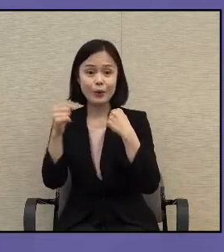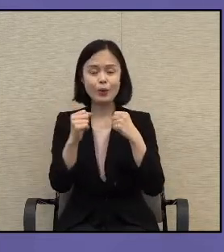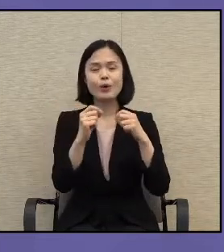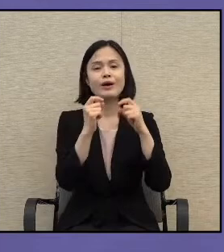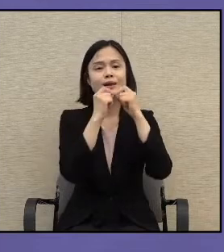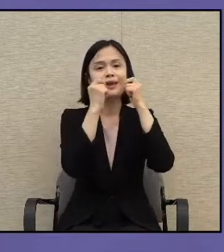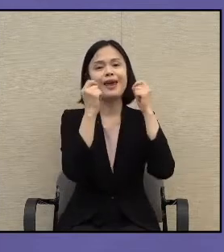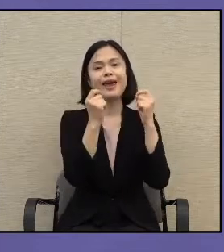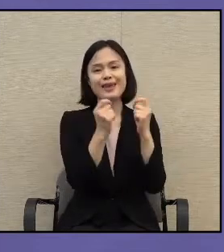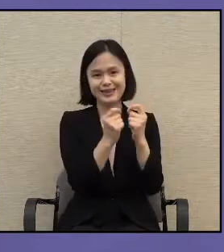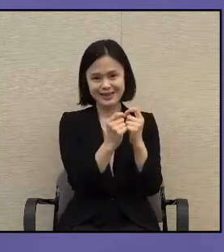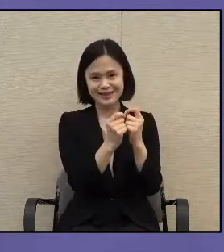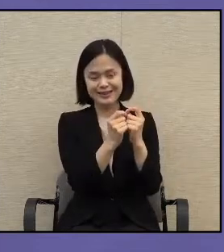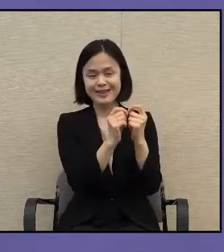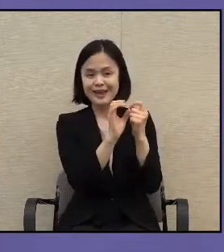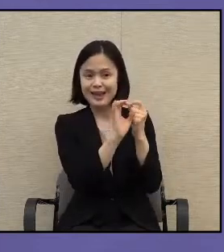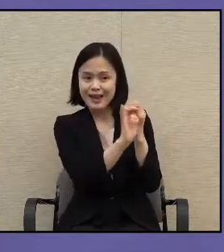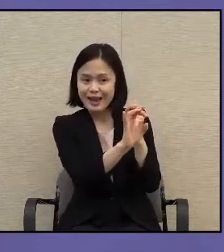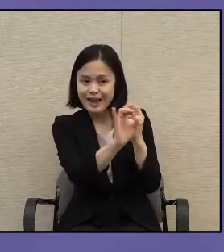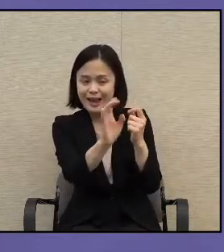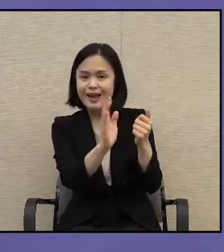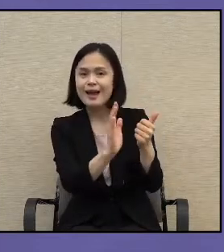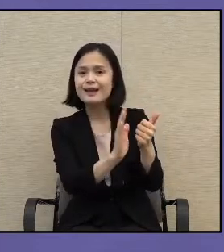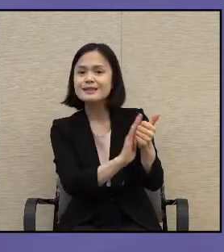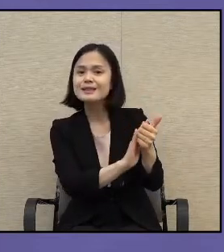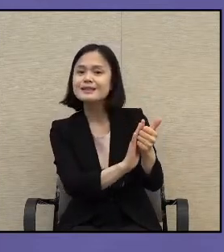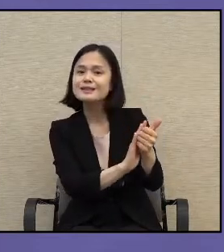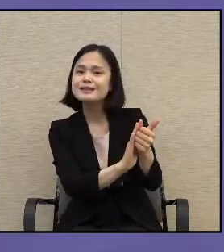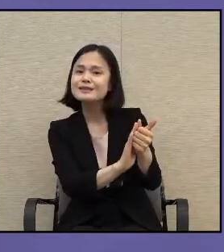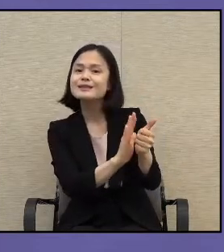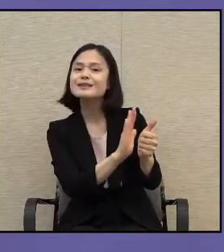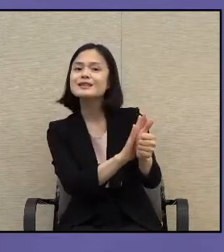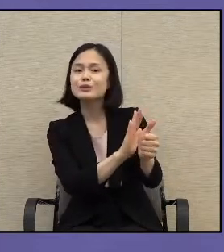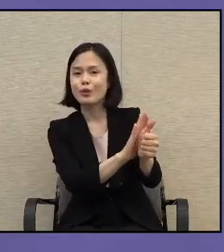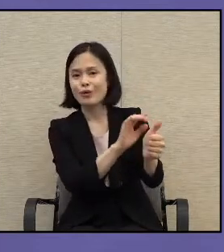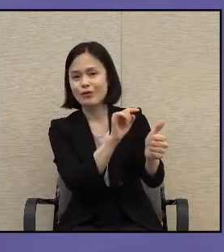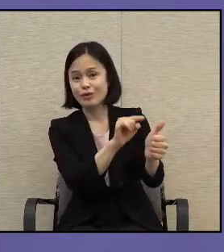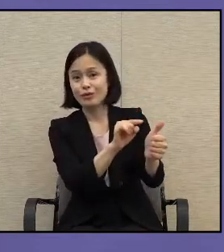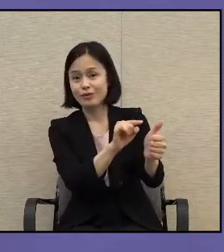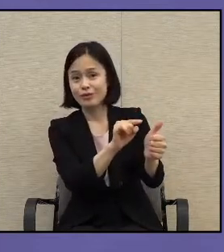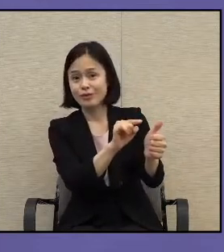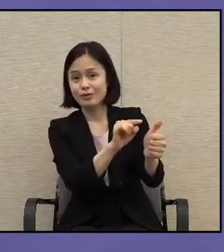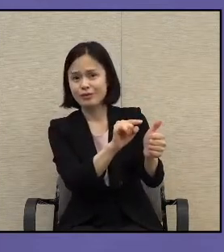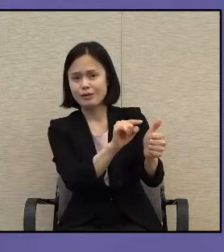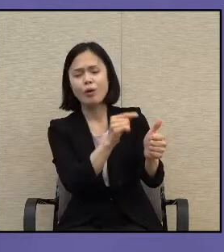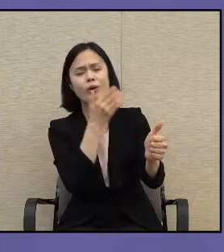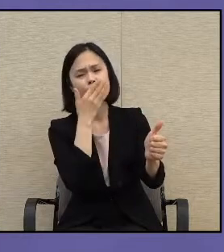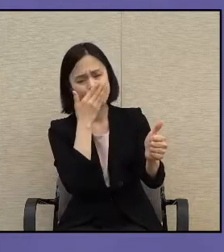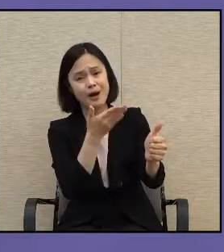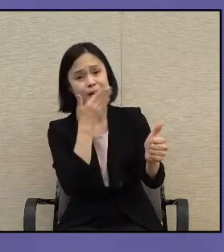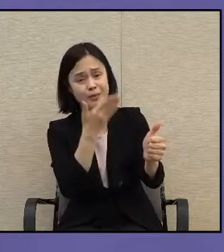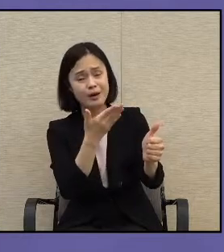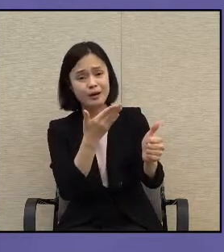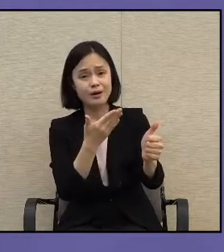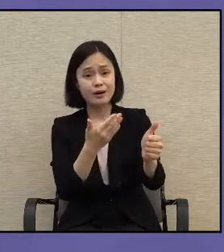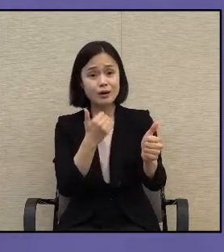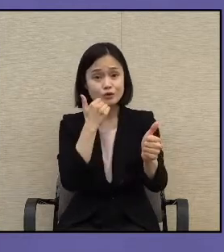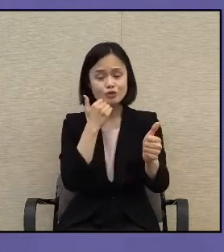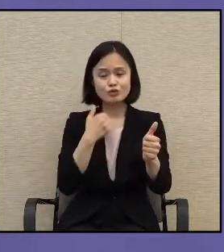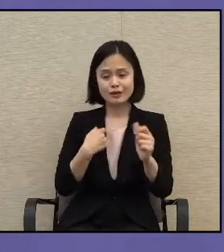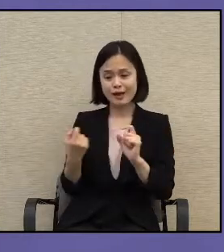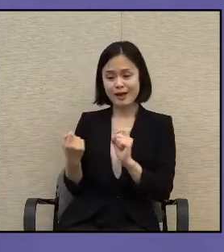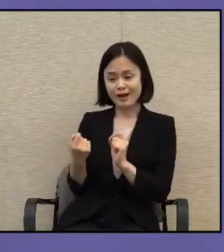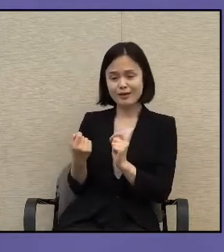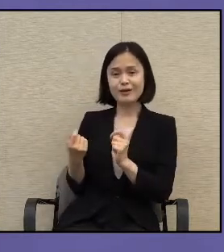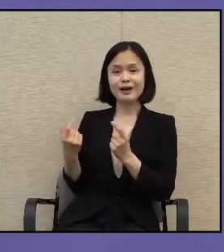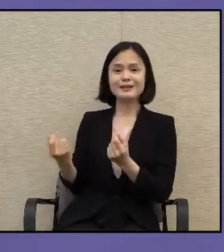인터그레이션들을 매만져 줄 수 있는 것들은 상당히 우리 근처에 있고 그것이 동료일 수도 있고 그것이